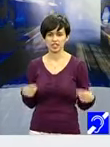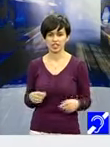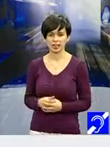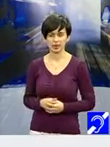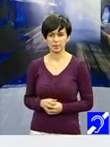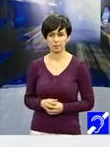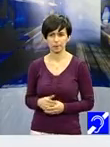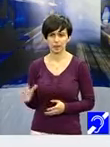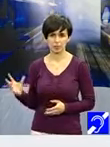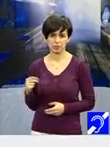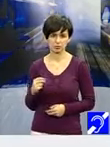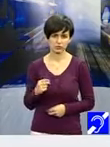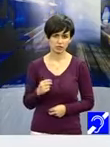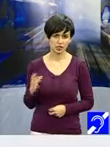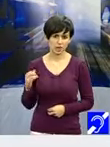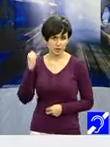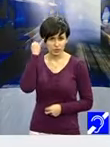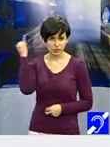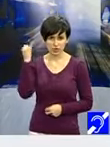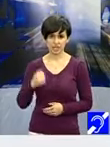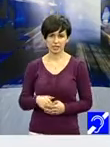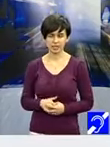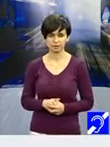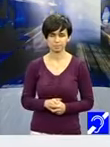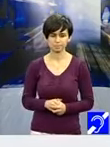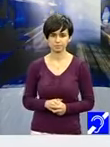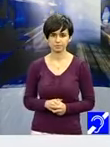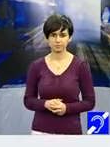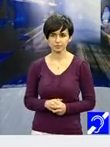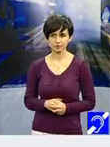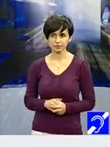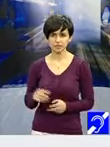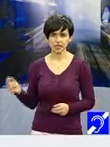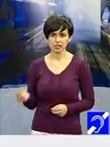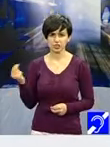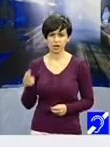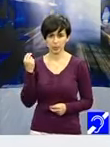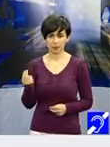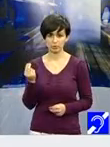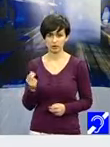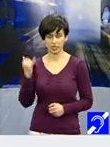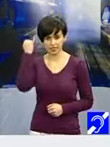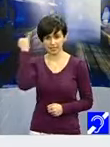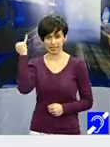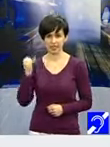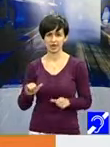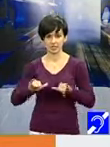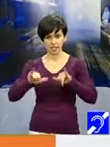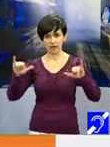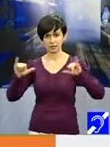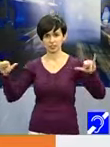Cea mai bună opinie am ales-o și am dezvoltat-o făcând un robot. Din acea și